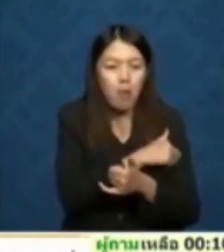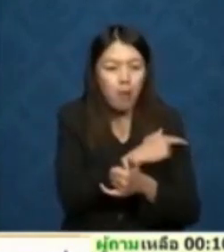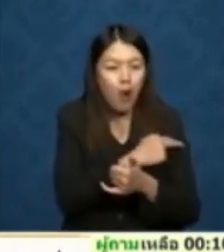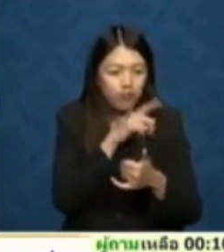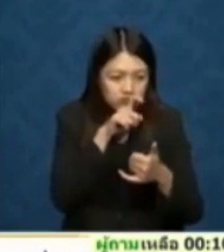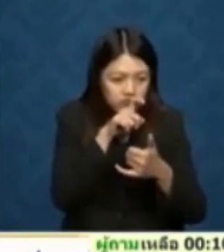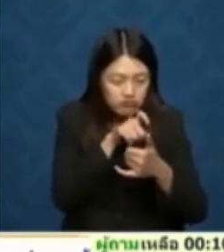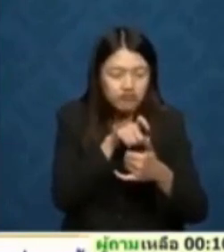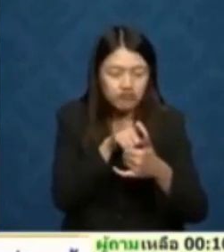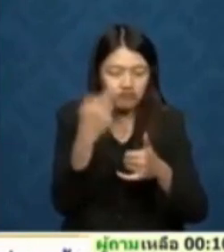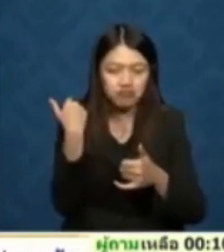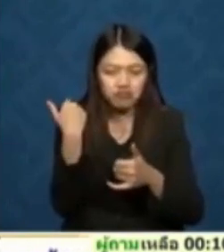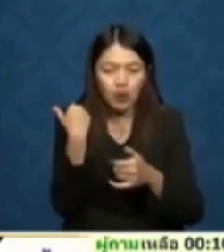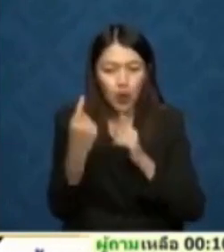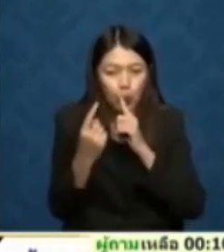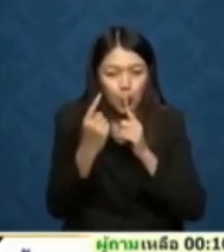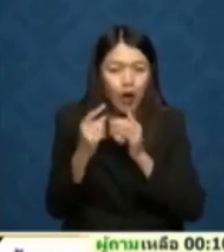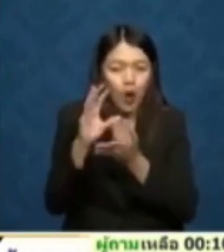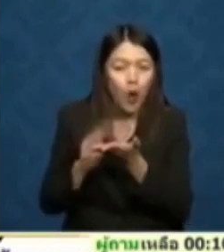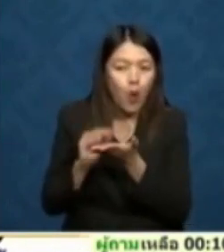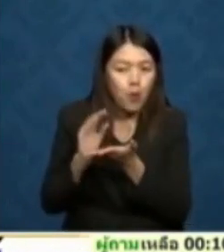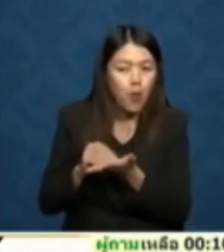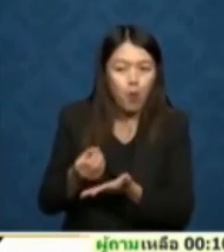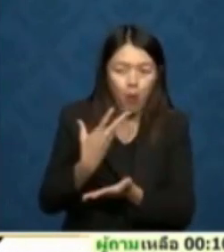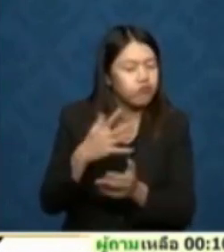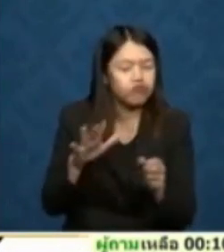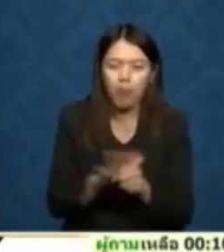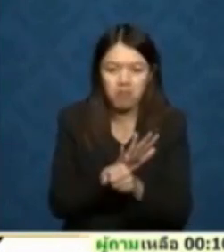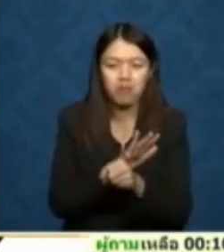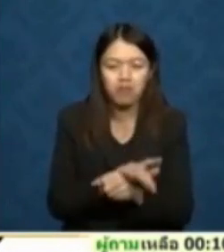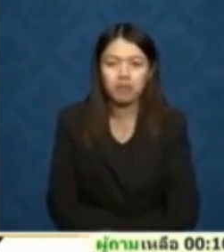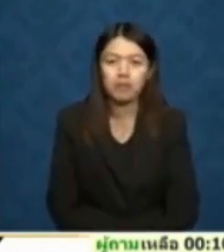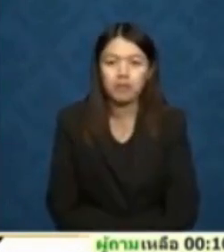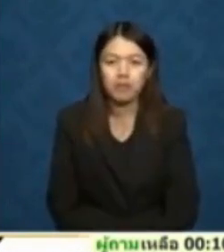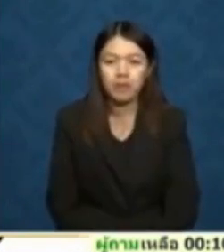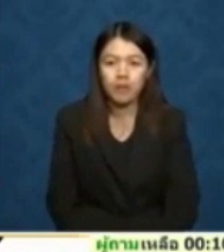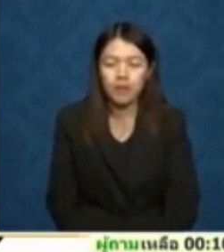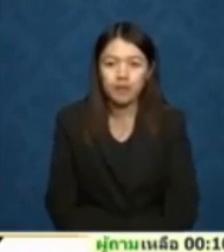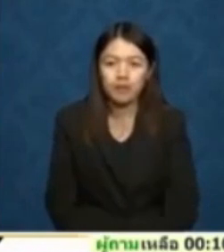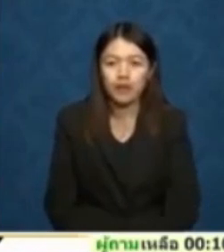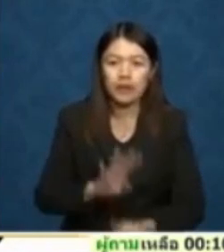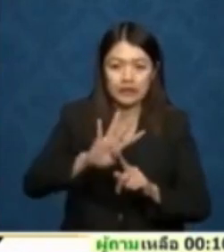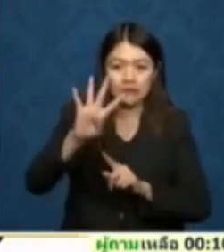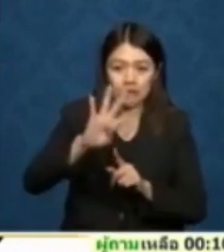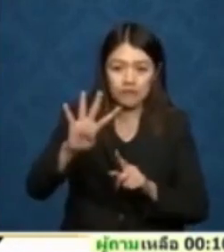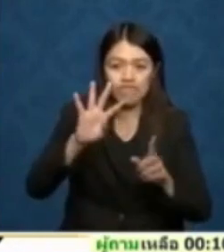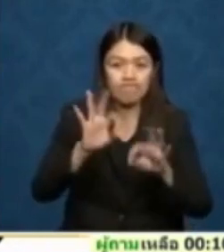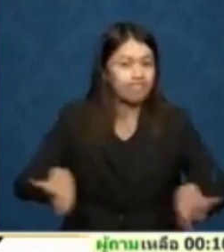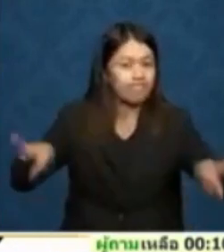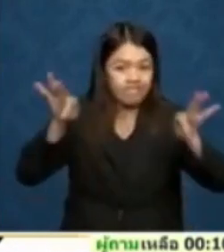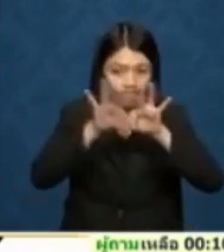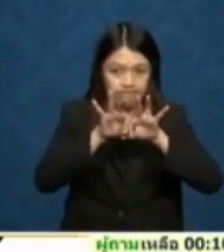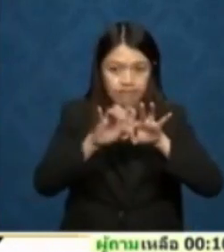านั้นก็ให้ข้อมูลโดยครบถ้วนในประเด็นที่4เป็นประเด็นสำคัญนะ